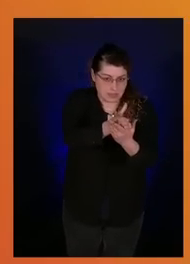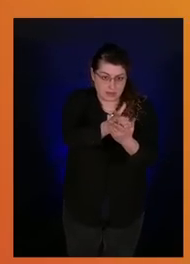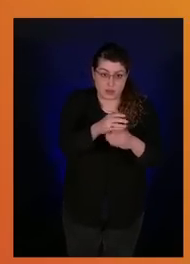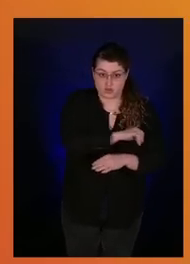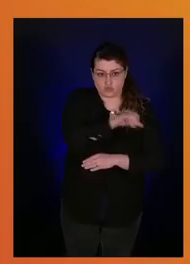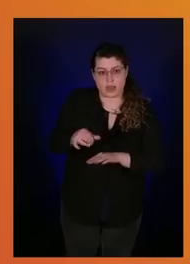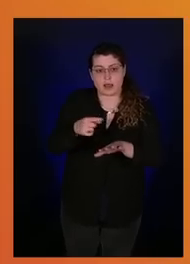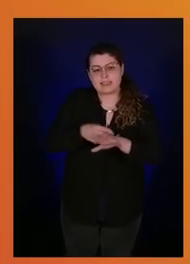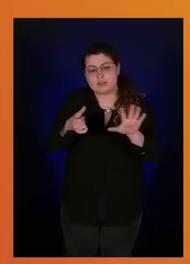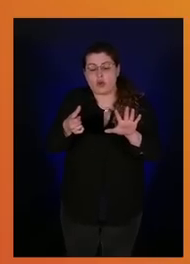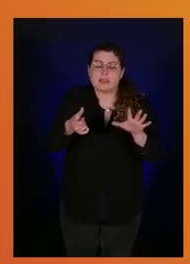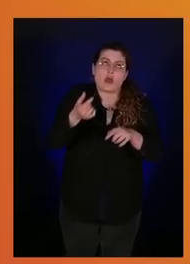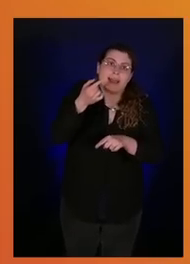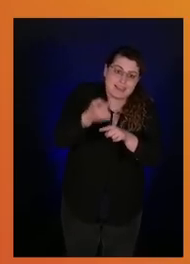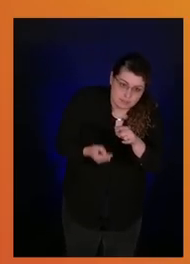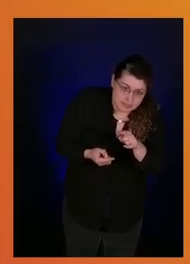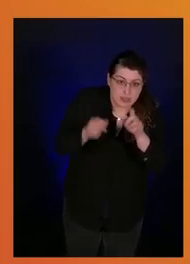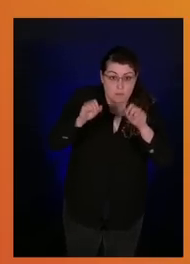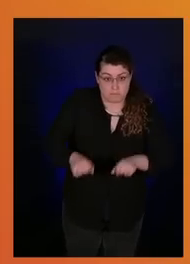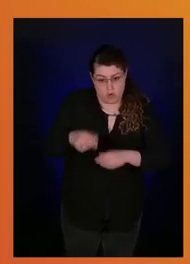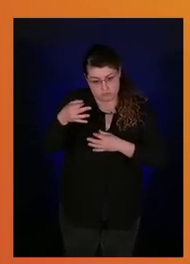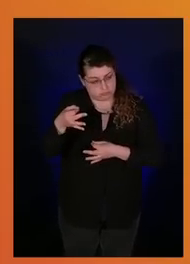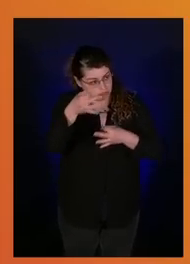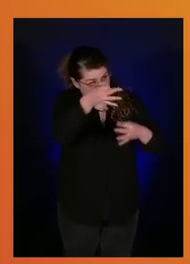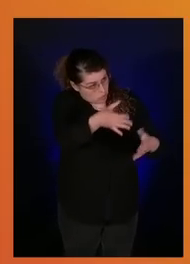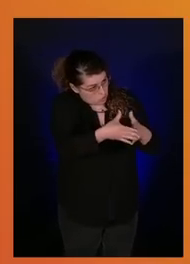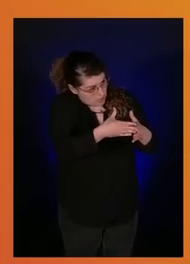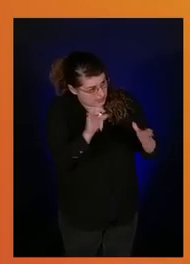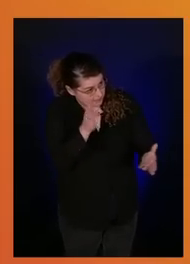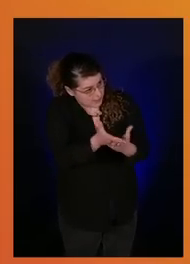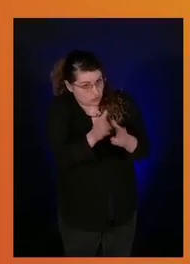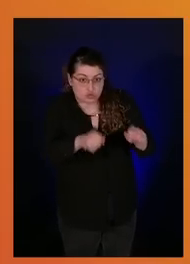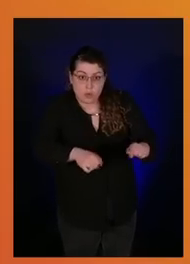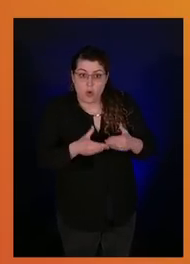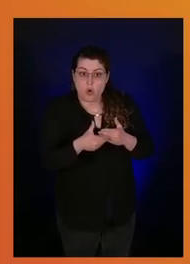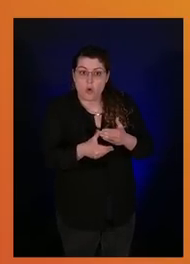ou 18h30 pour pouvoir déposer les demandes d'intervention.